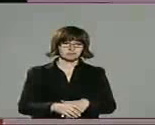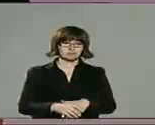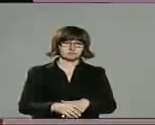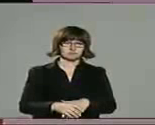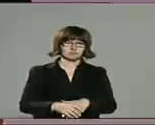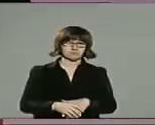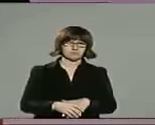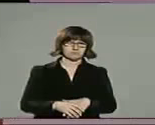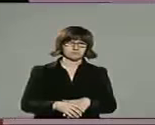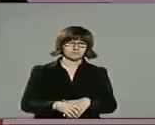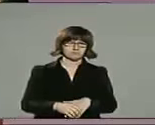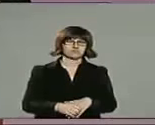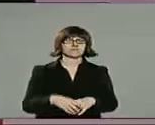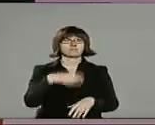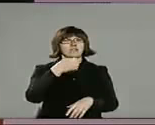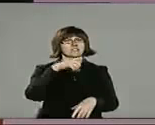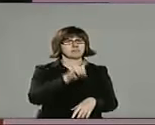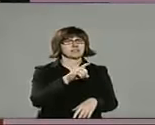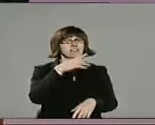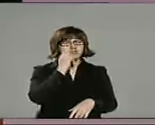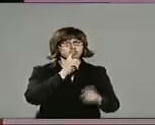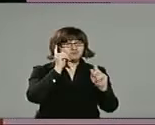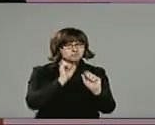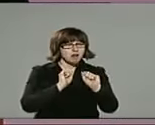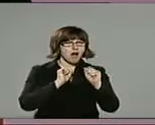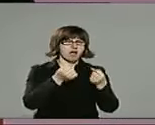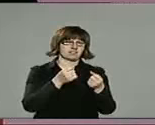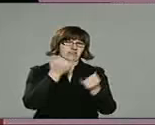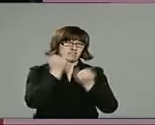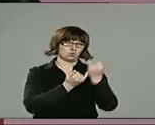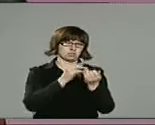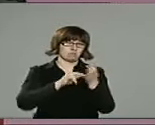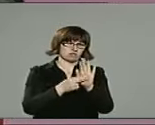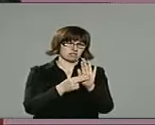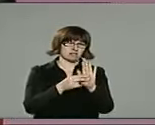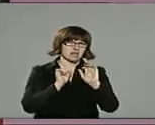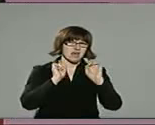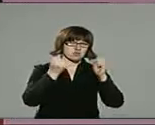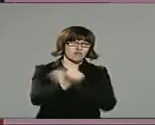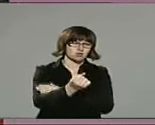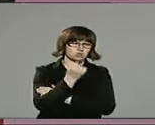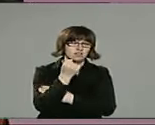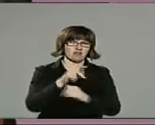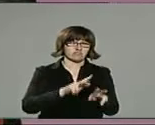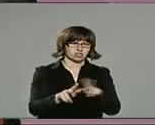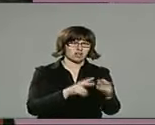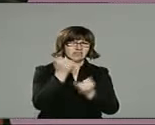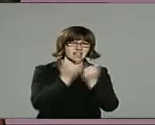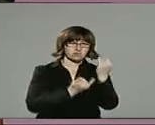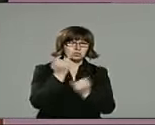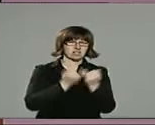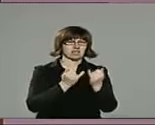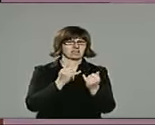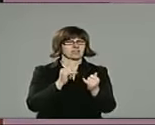Die SPD will deshalb eine aktive Industriepolitik. Sie will die Innovationskraft unserer Wirtschaft von Industrie und